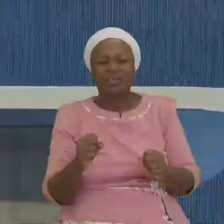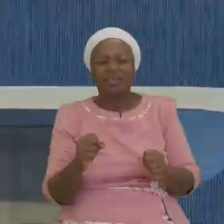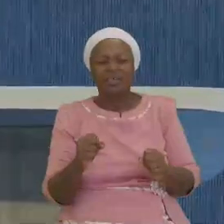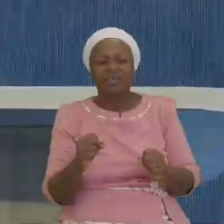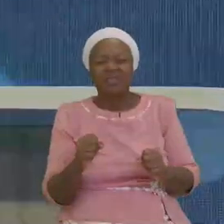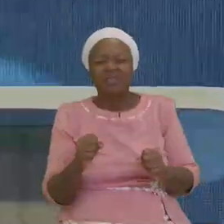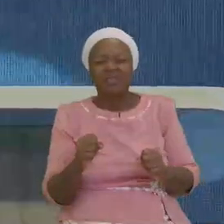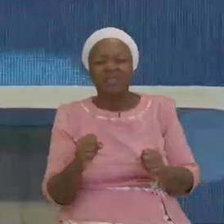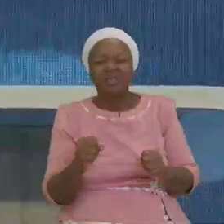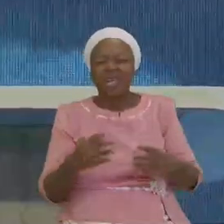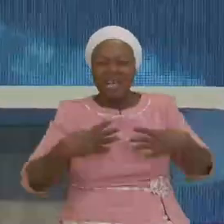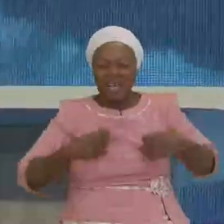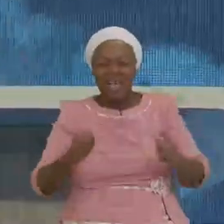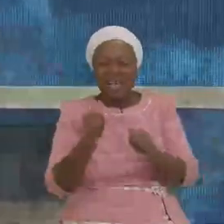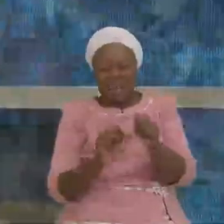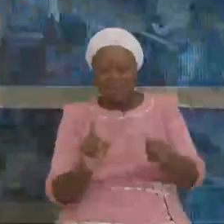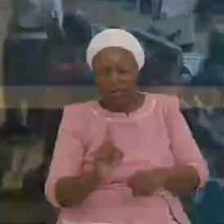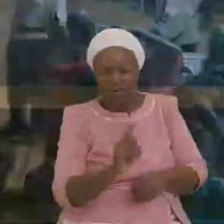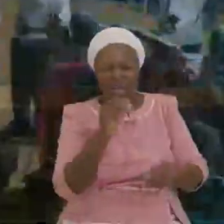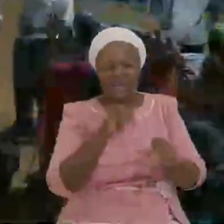ta puissance de guérison.